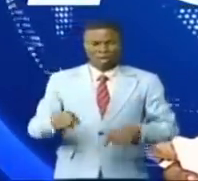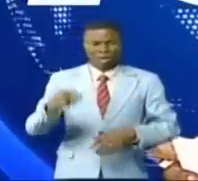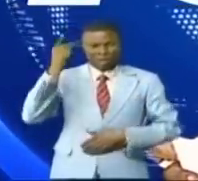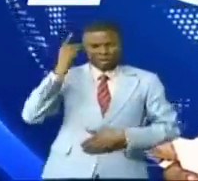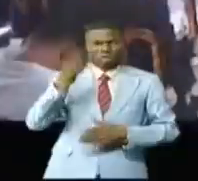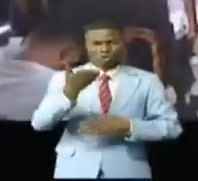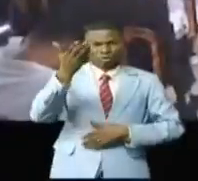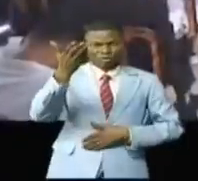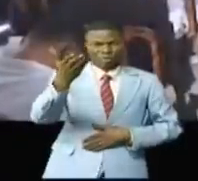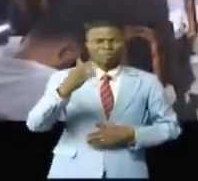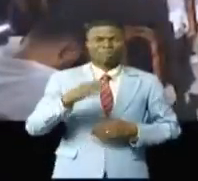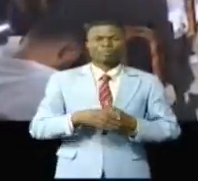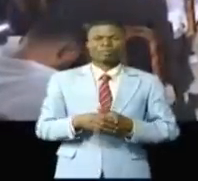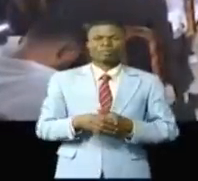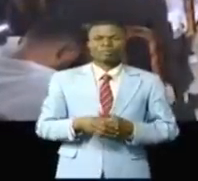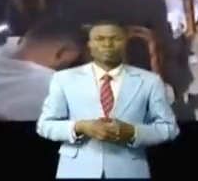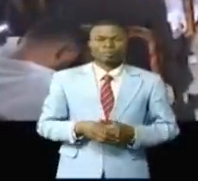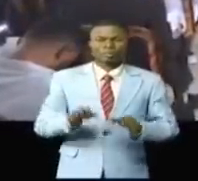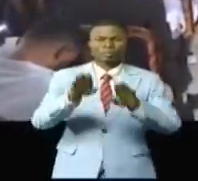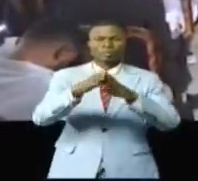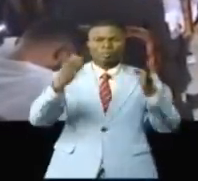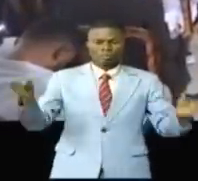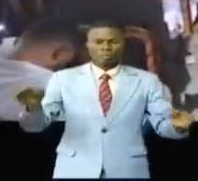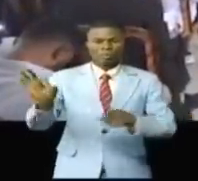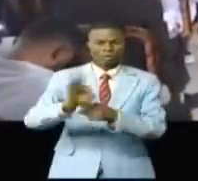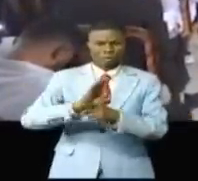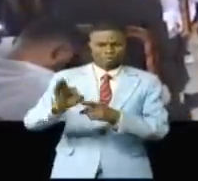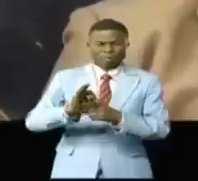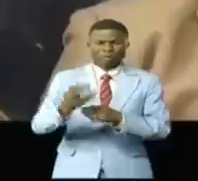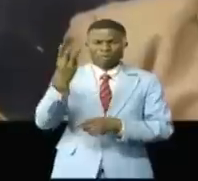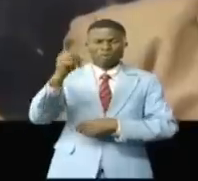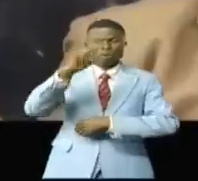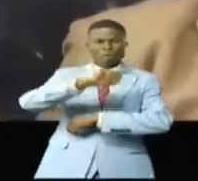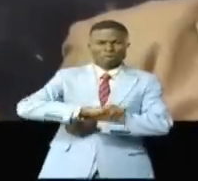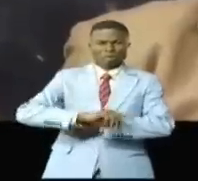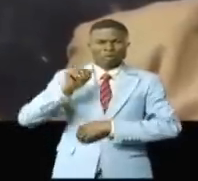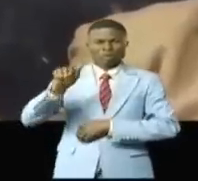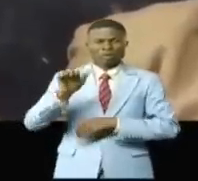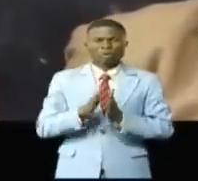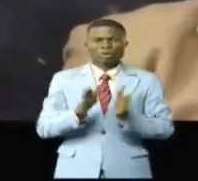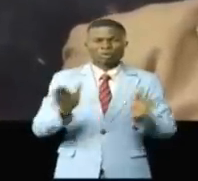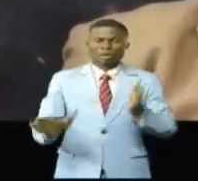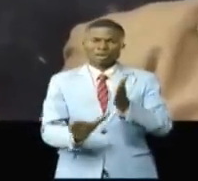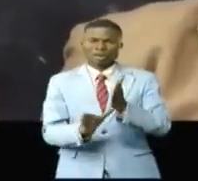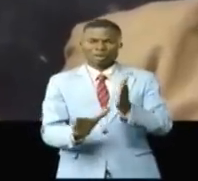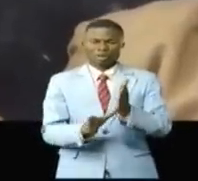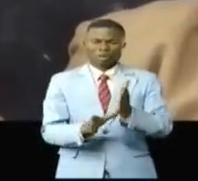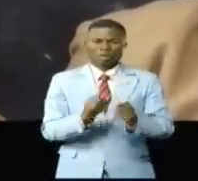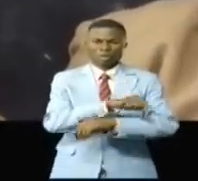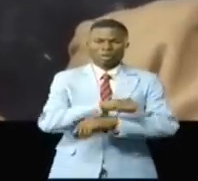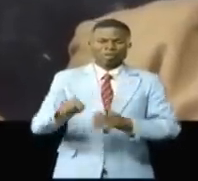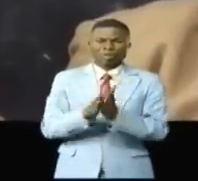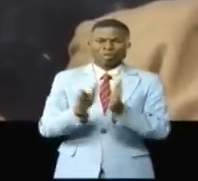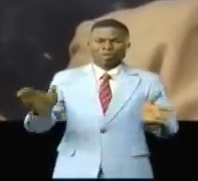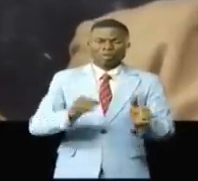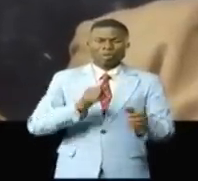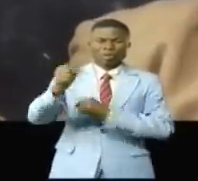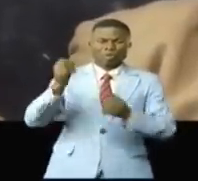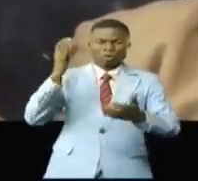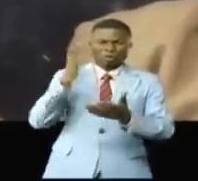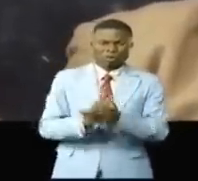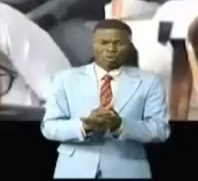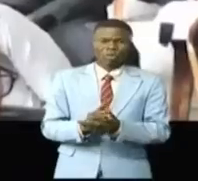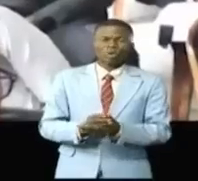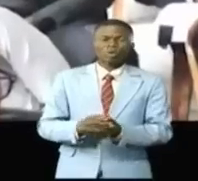Kinshasa. À l'ouverture de cette formation de 3 jours, le directeur général adjoint de la Direction générale de lutte contre les